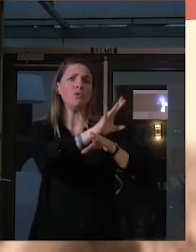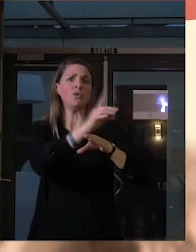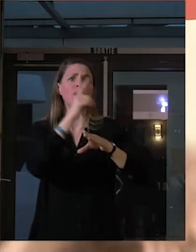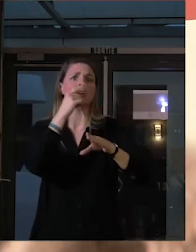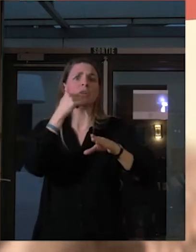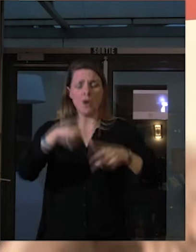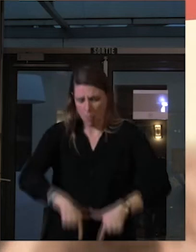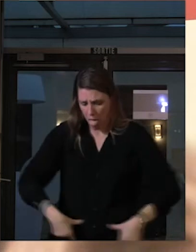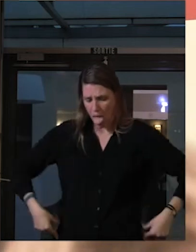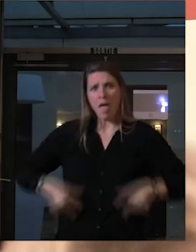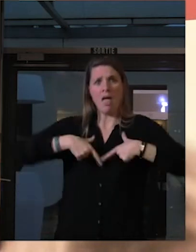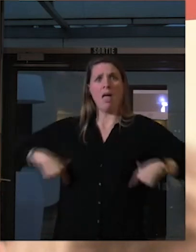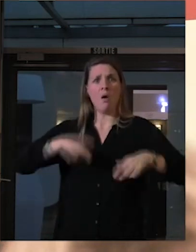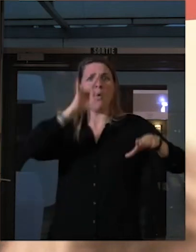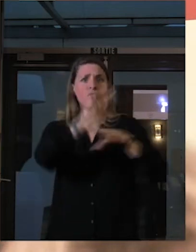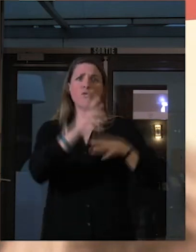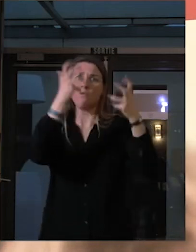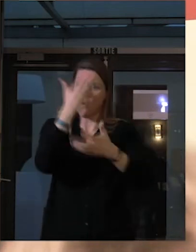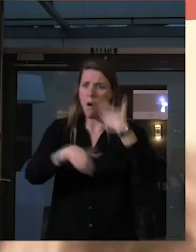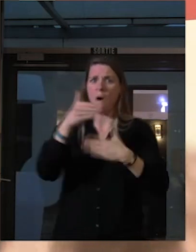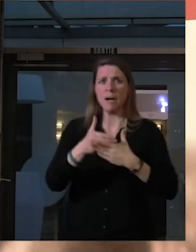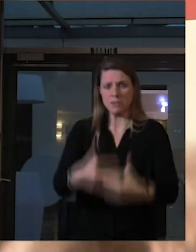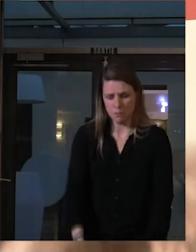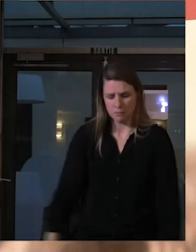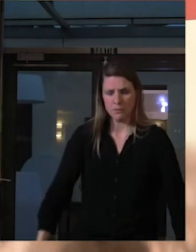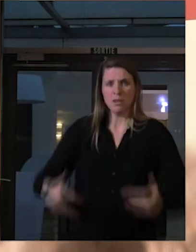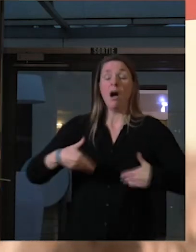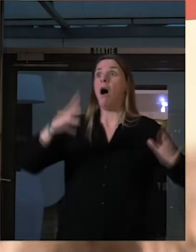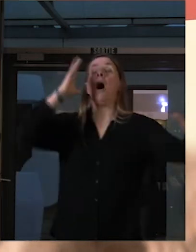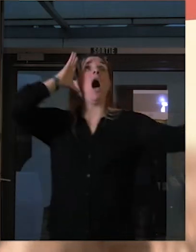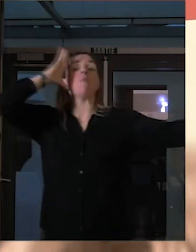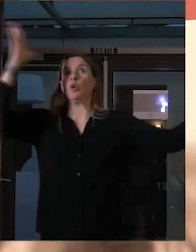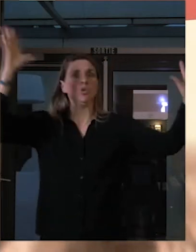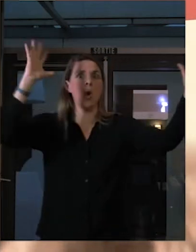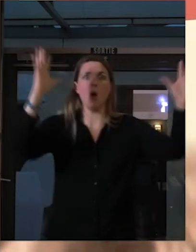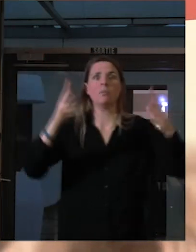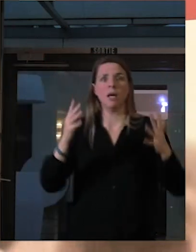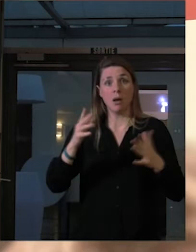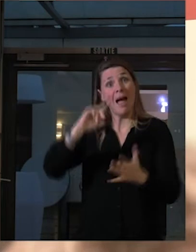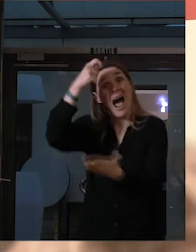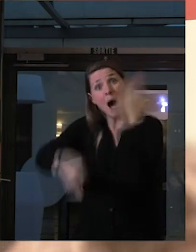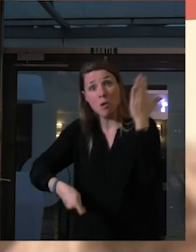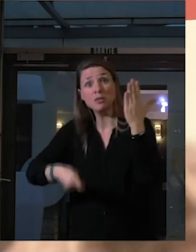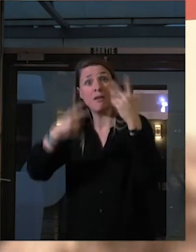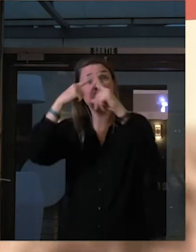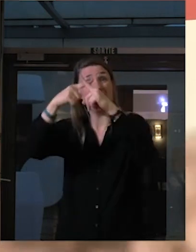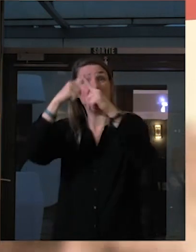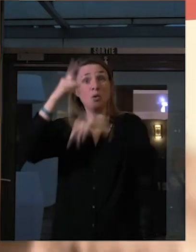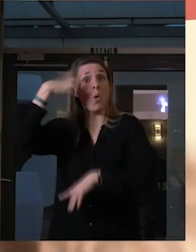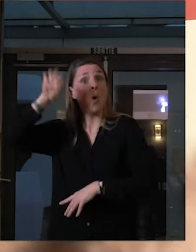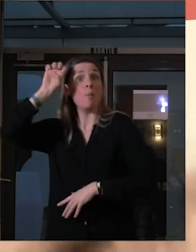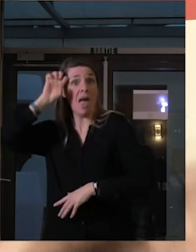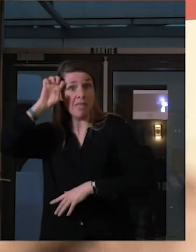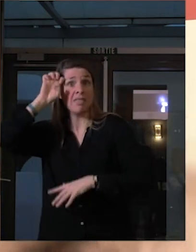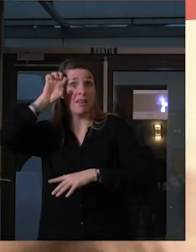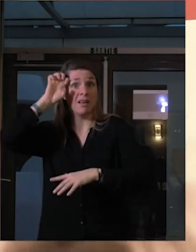short. Et alors là, pareil, très très grave, drame international, elles ont quand même pris une amende par la Fédération européenne de hand, de